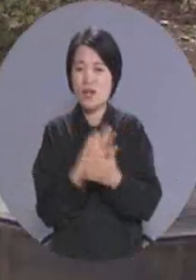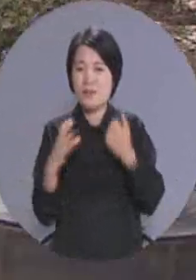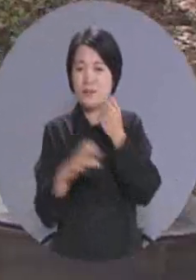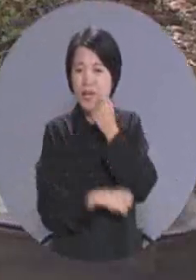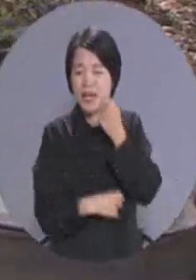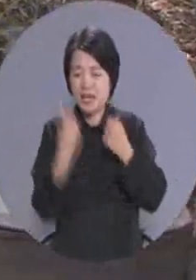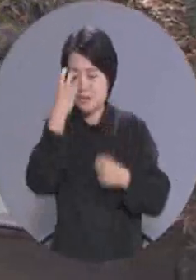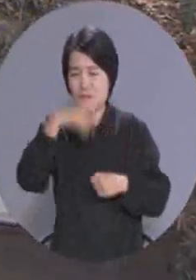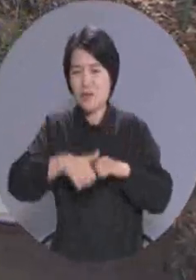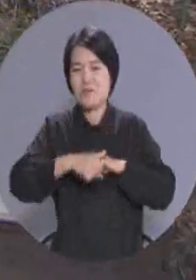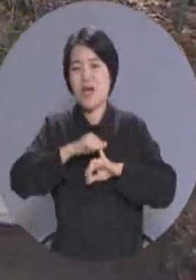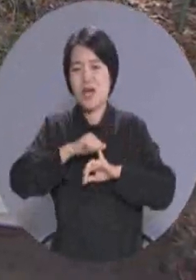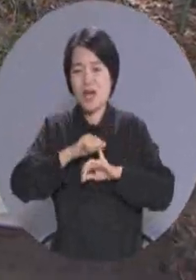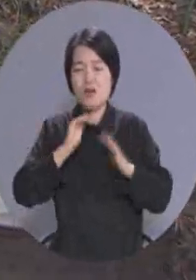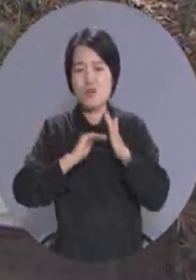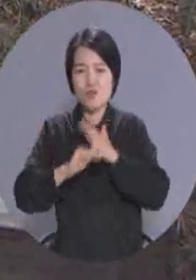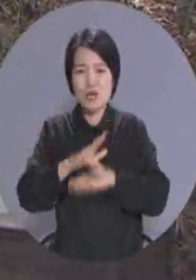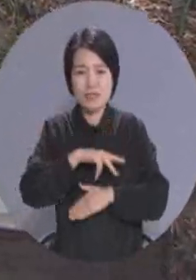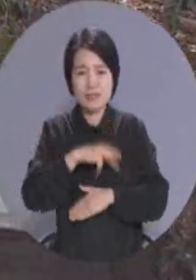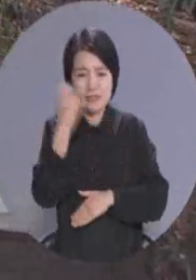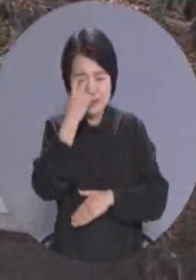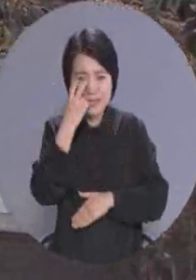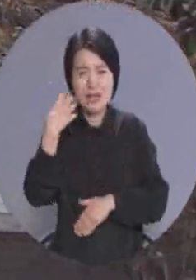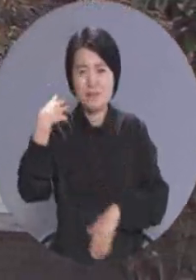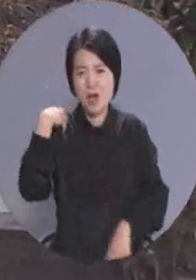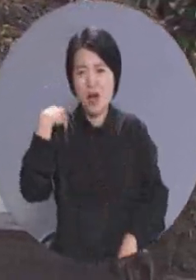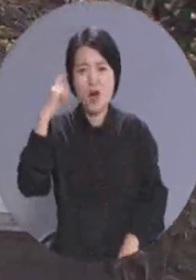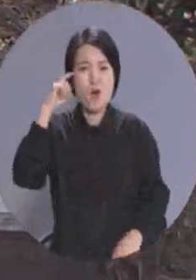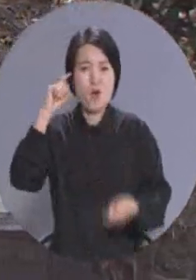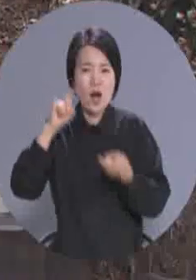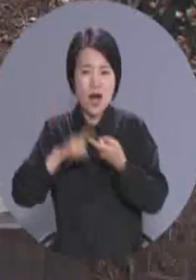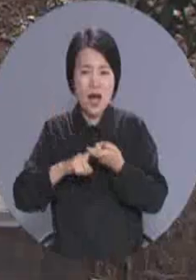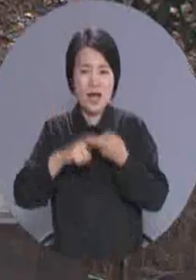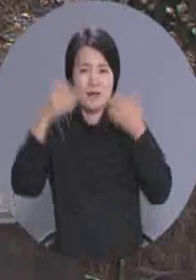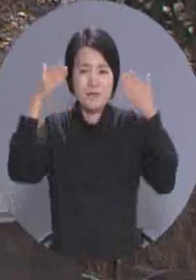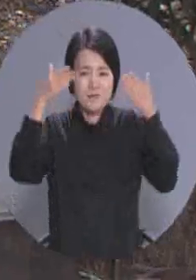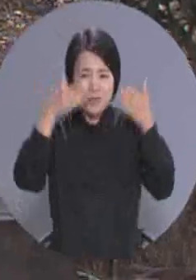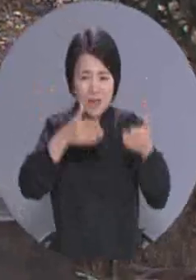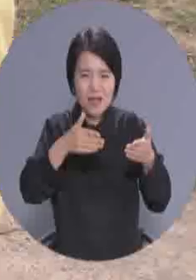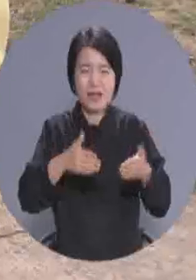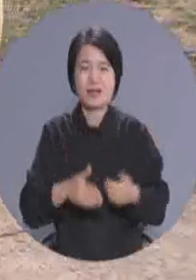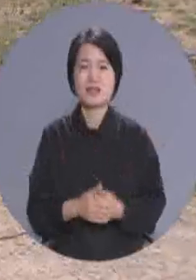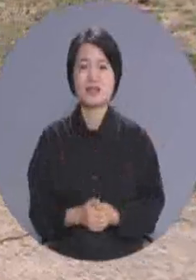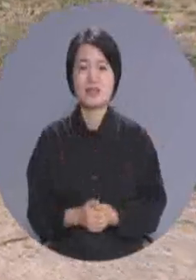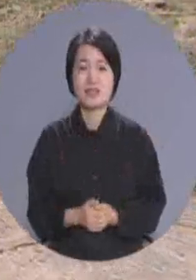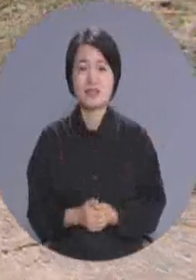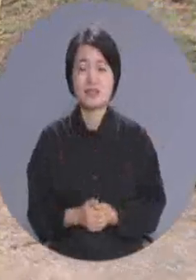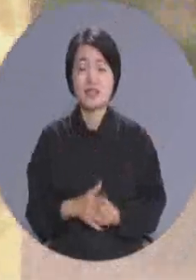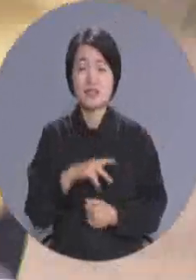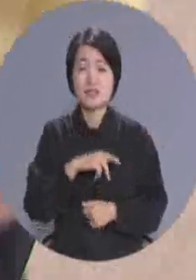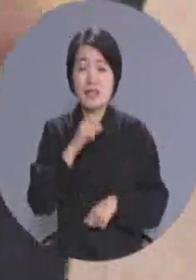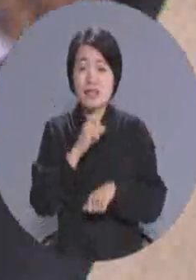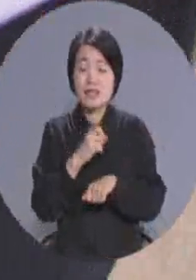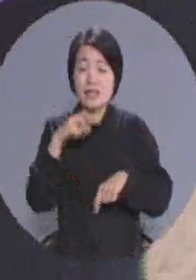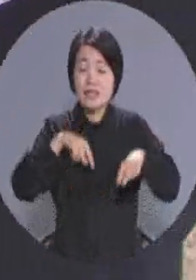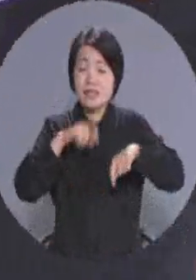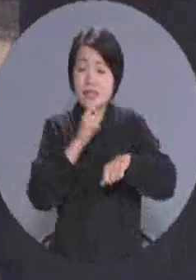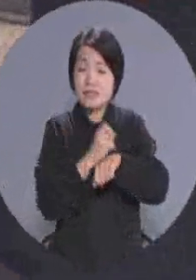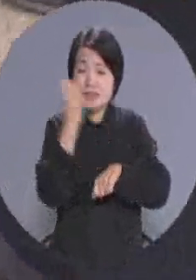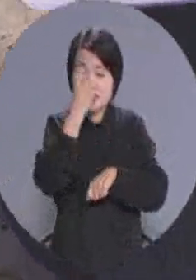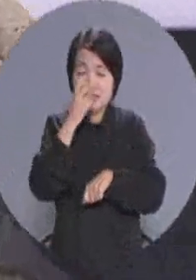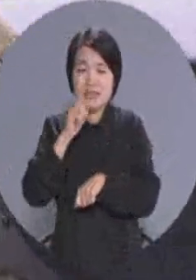감사에 드러나면서 의회의 행정감시 기능에 대한 관심이 어느때보다 높습니다 의회의 행정사무 조사나